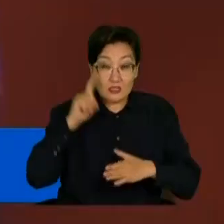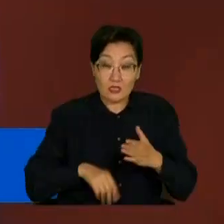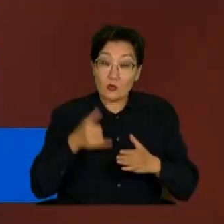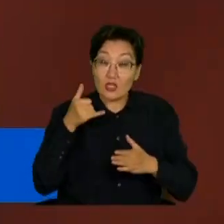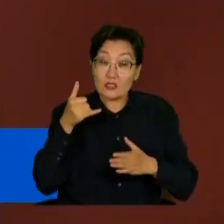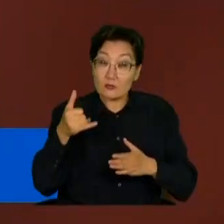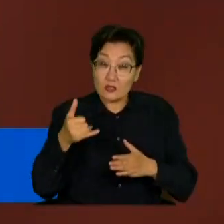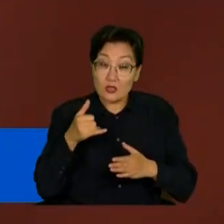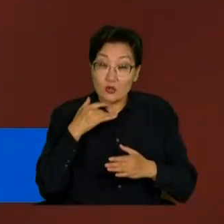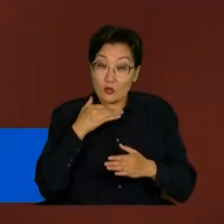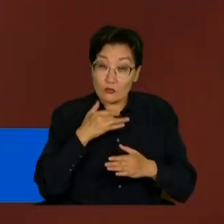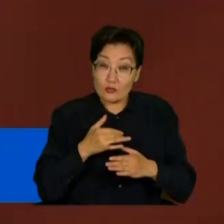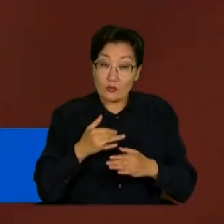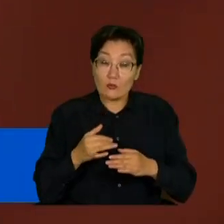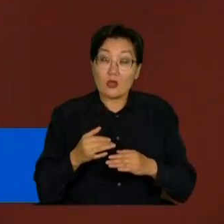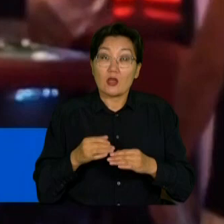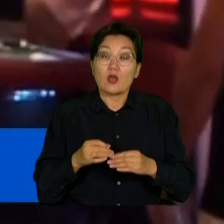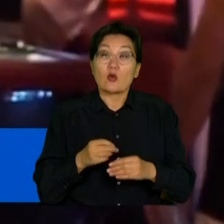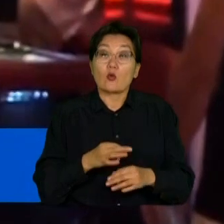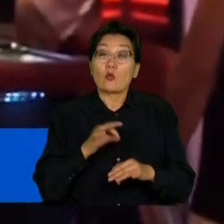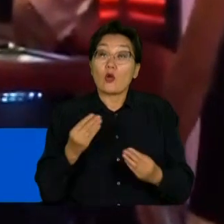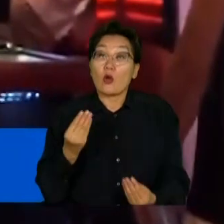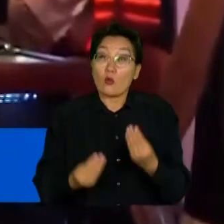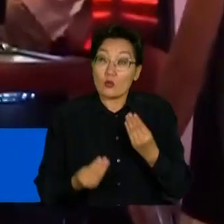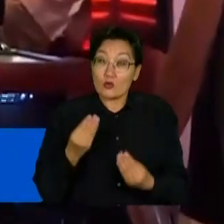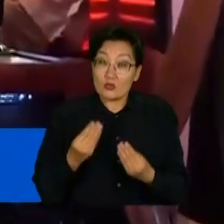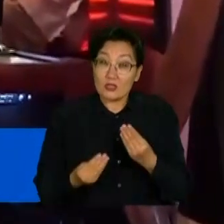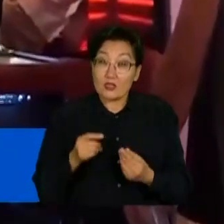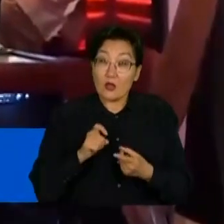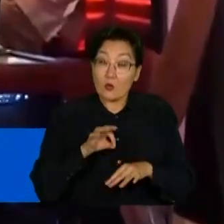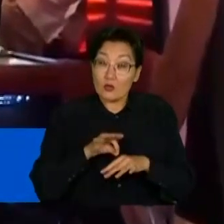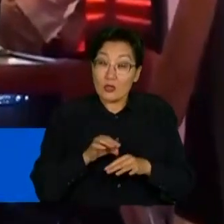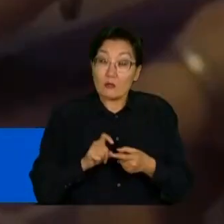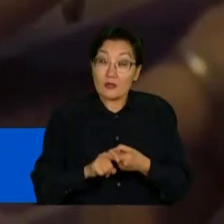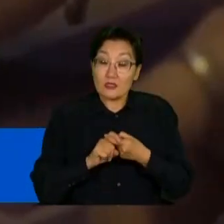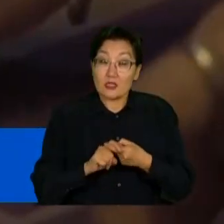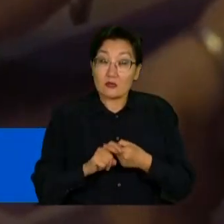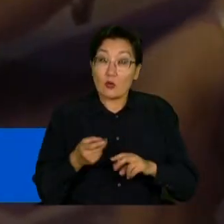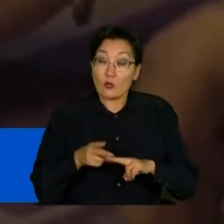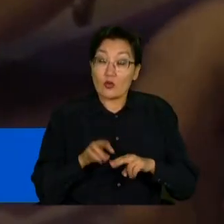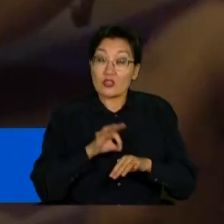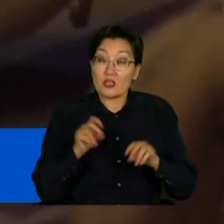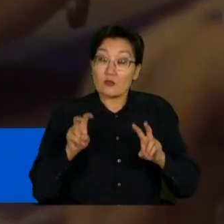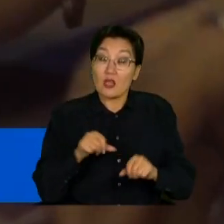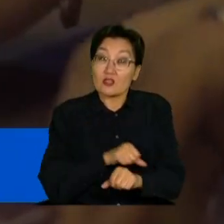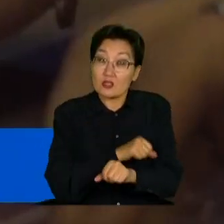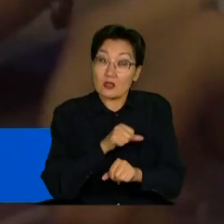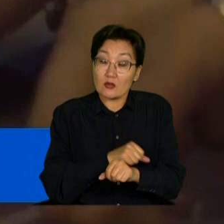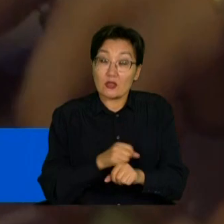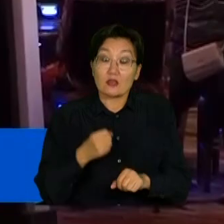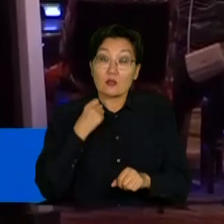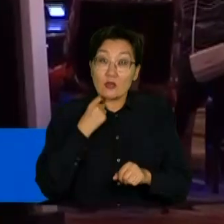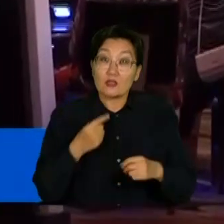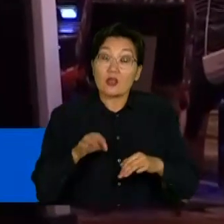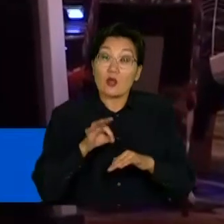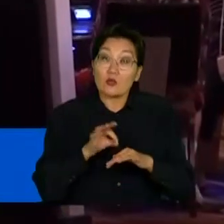түсетін қоңыраулардың көбі лудоманияға қатысты екен. Сондай ақ бұл диагноз алкоголизм мен нашақорлыққа ұқсас дейді. Өйткені құмар ойынға кіріп